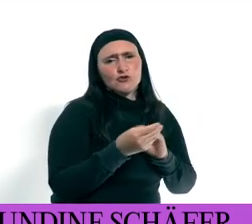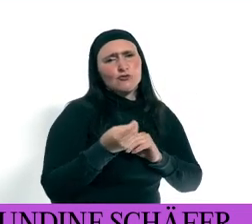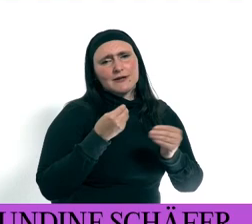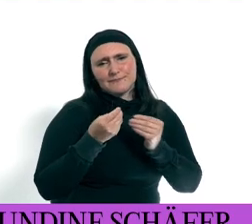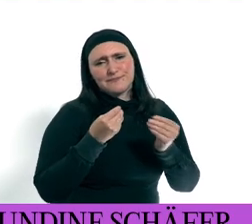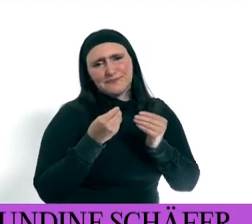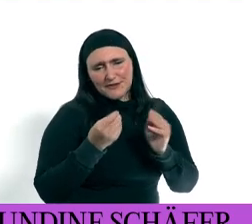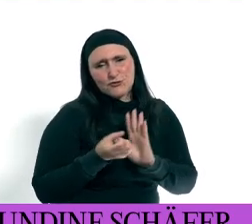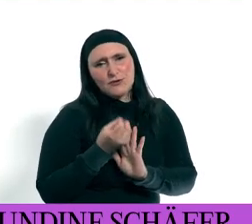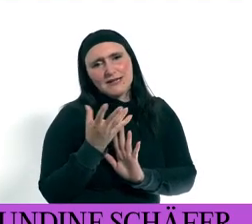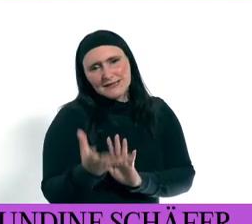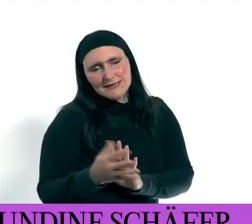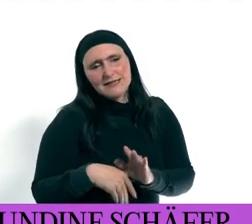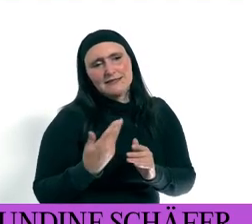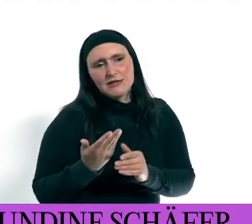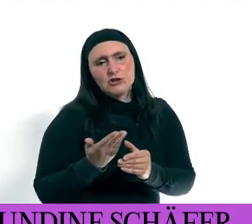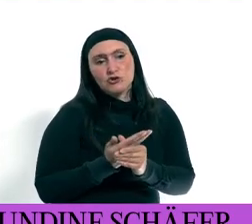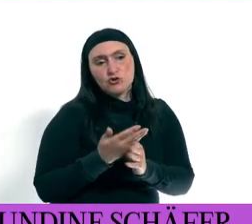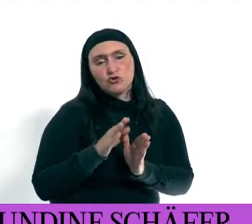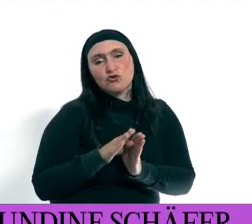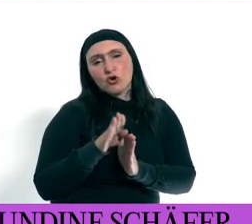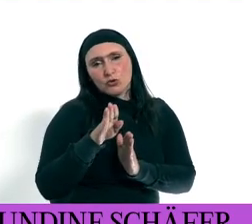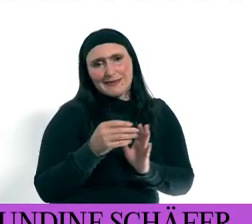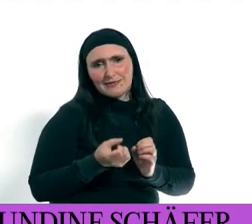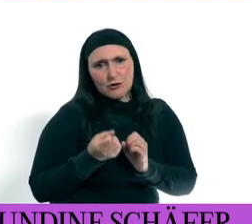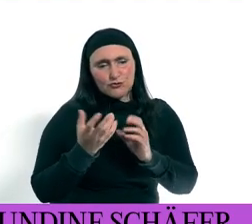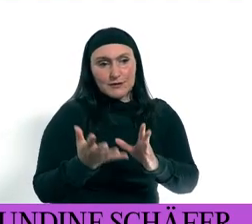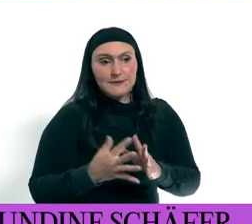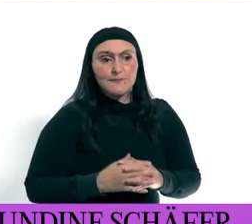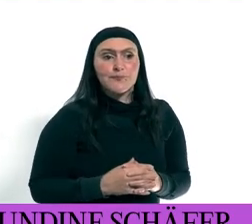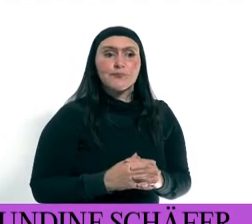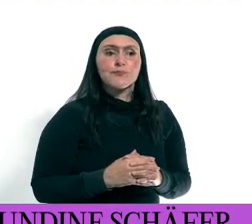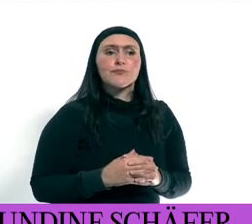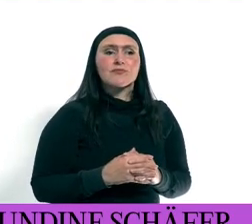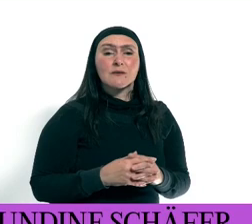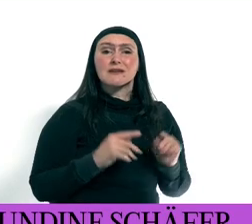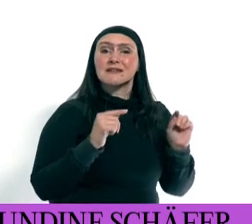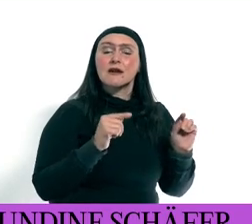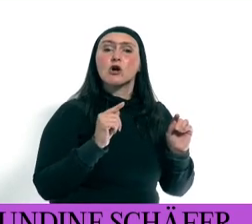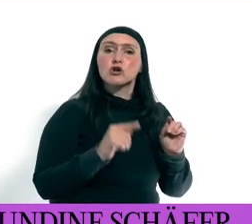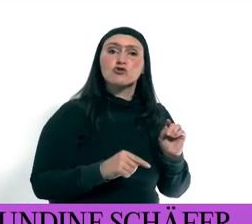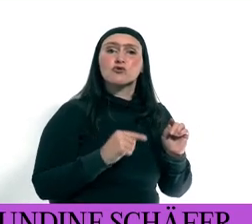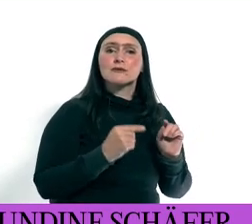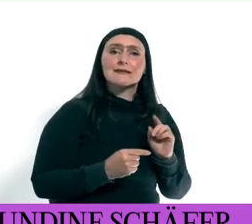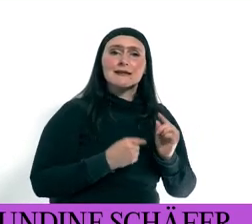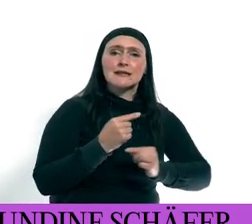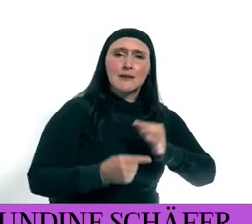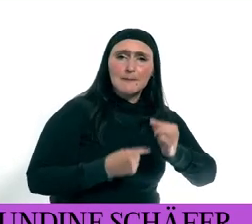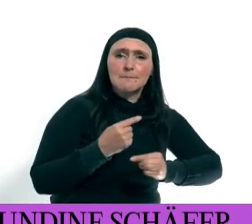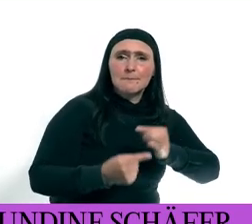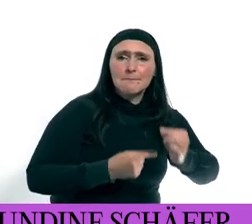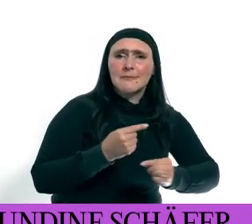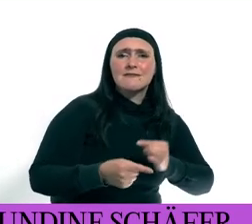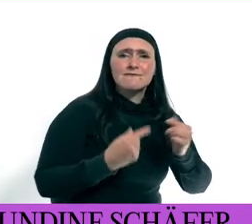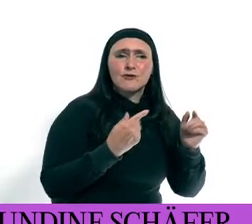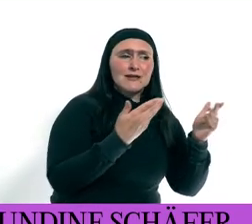Auch dieses Projekt übrigens bringen wir mit zur Dokumenta. Das ist sozusagen die Grundlage unseres Diskurses. Es beschreibt ja auch